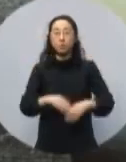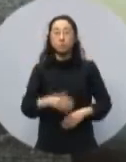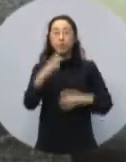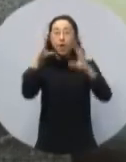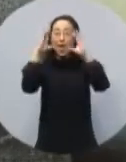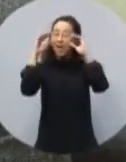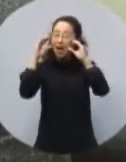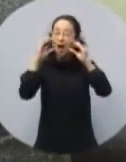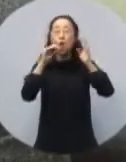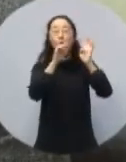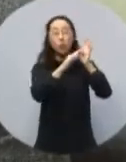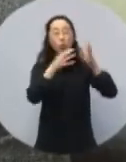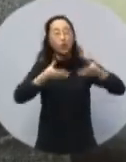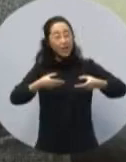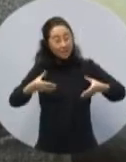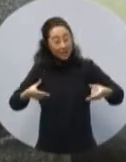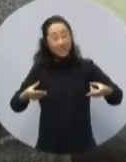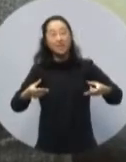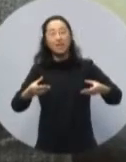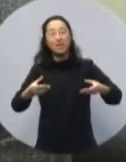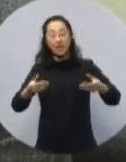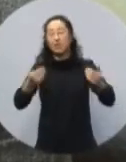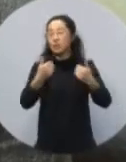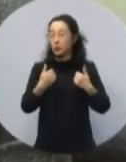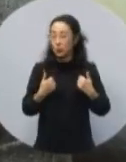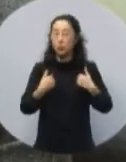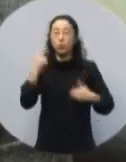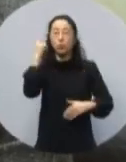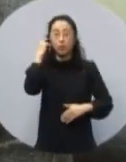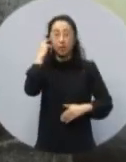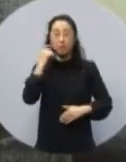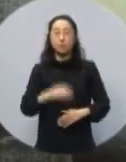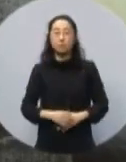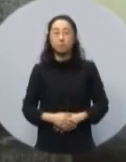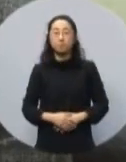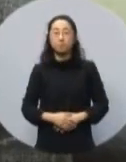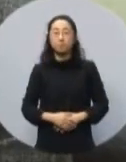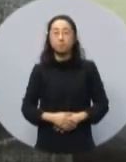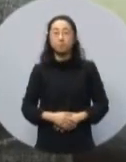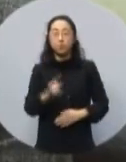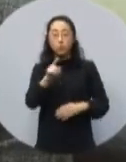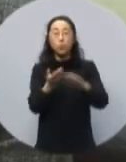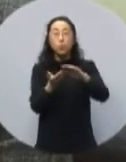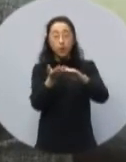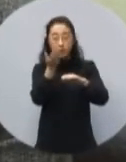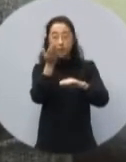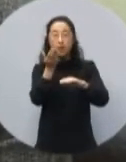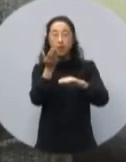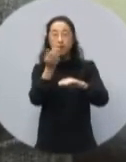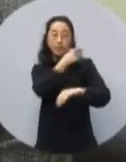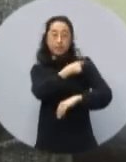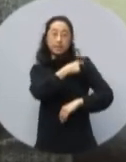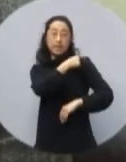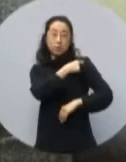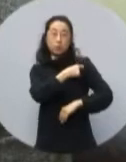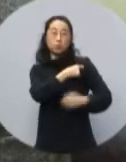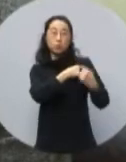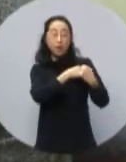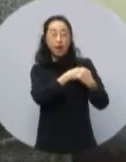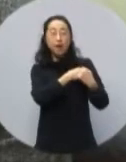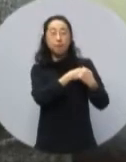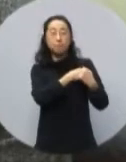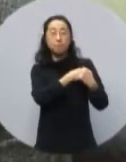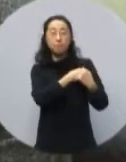笑顔と優しさが必要だと思ってるんですね。でその上でやはり資格はやは